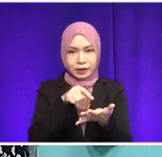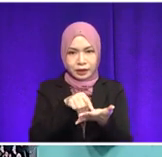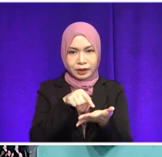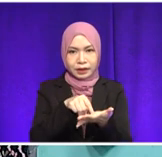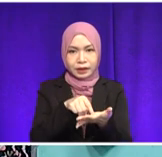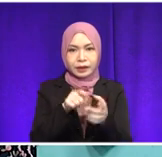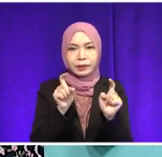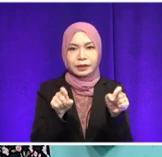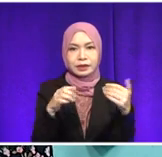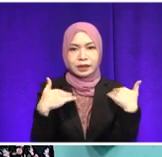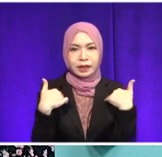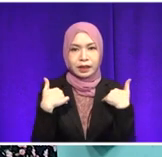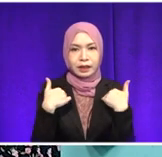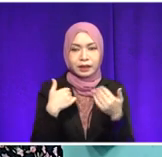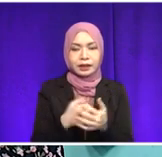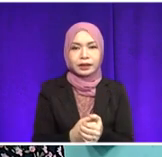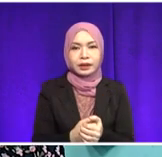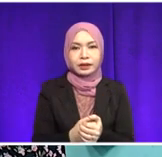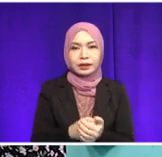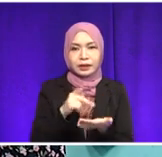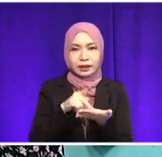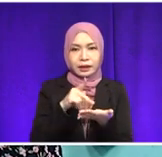peserta yang akan menggunakan